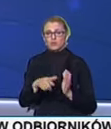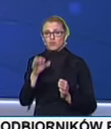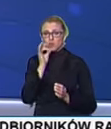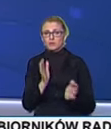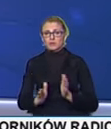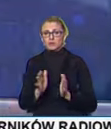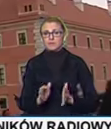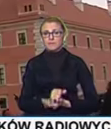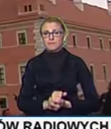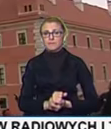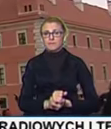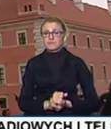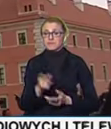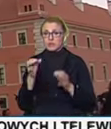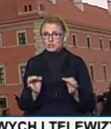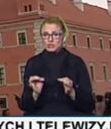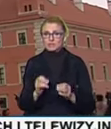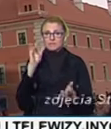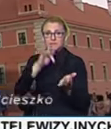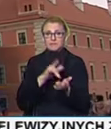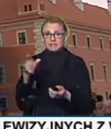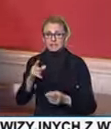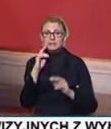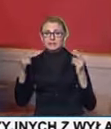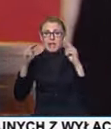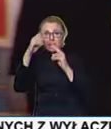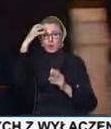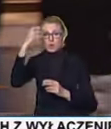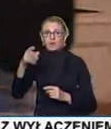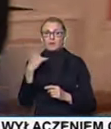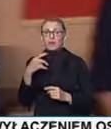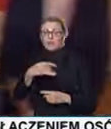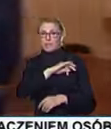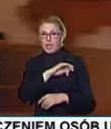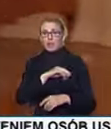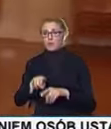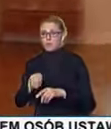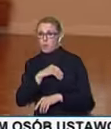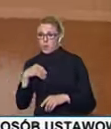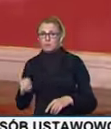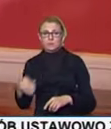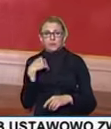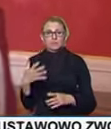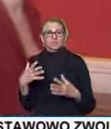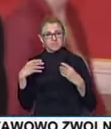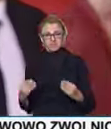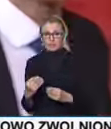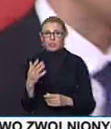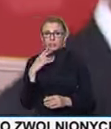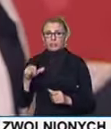Stachura-Ścieżko. Dziś na Zamku Królewskim zarówno przedstawiciele delegacji, jak i polskiej strony podkreślali, że był to owocny